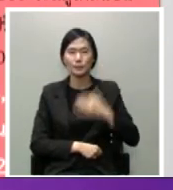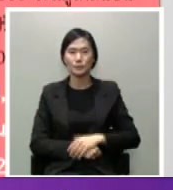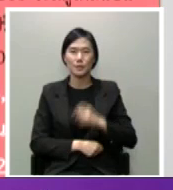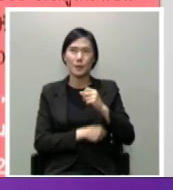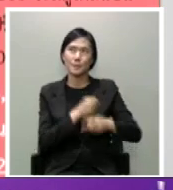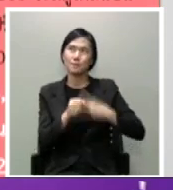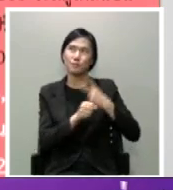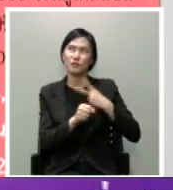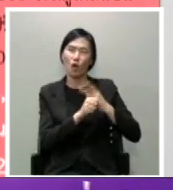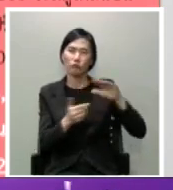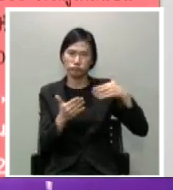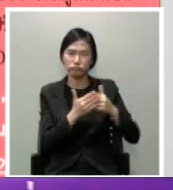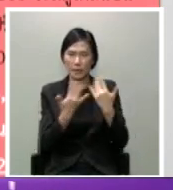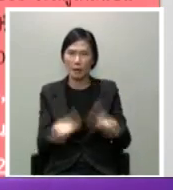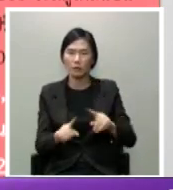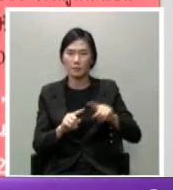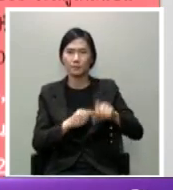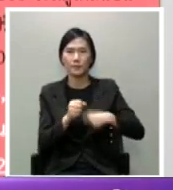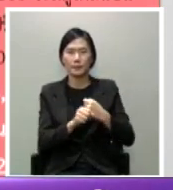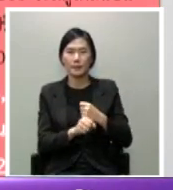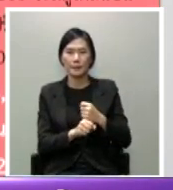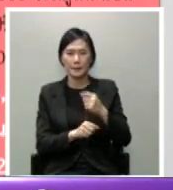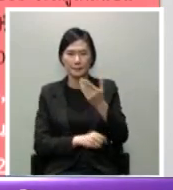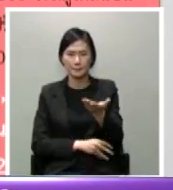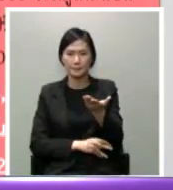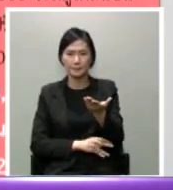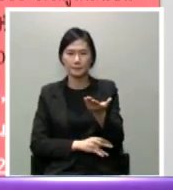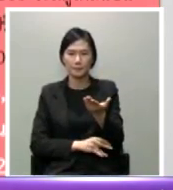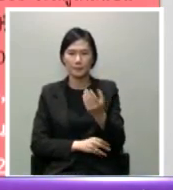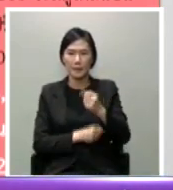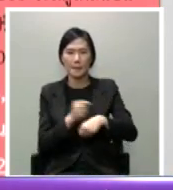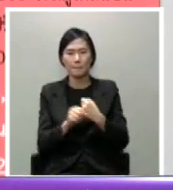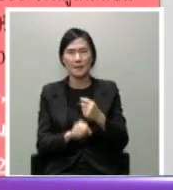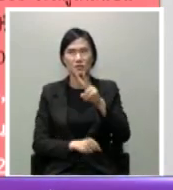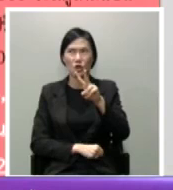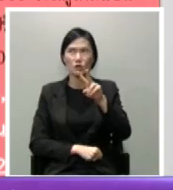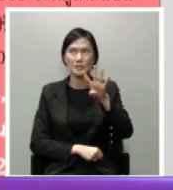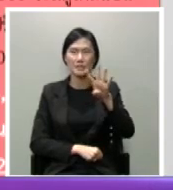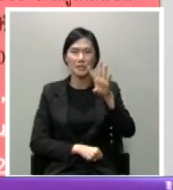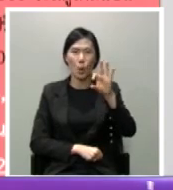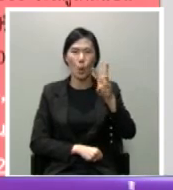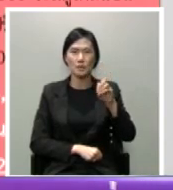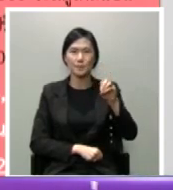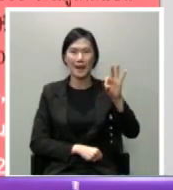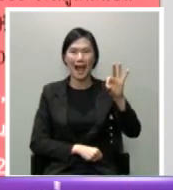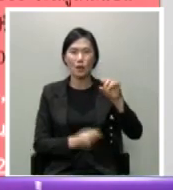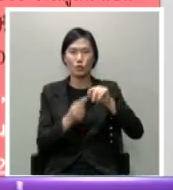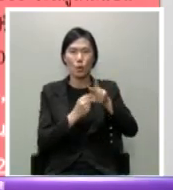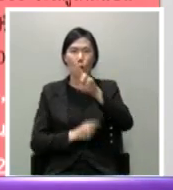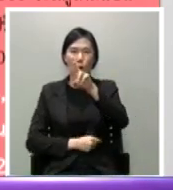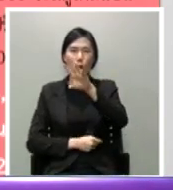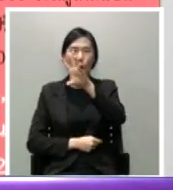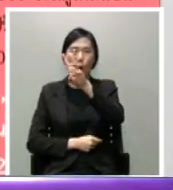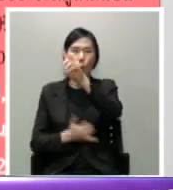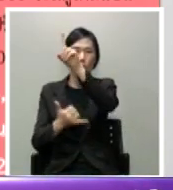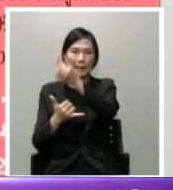2ปีมาแล้วพรบ.ศุลกากรฉบับแรกนั้นออกมาเมื่อปี2469หลังรัชกาลที่6สวรรคต